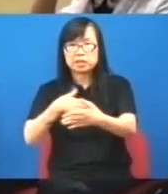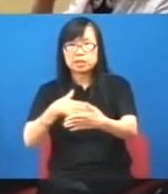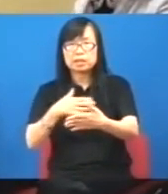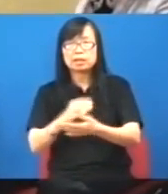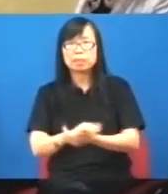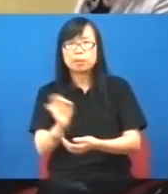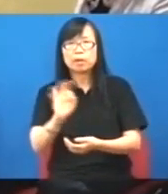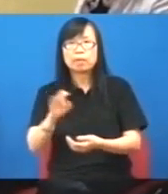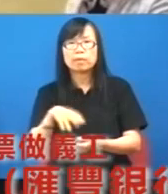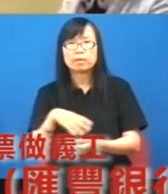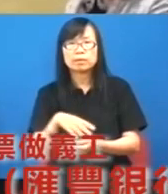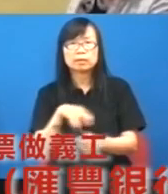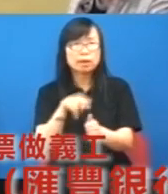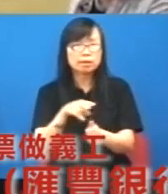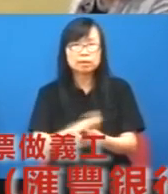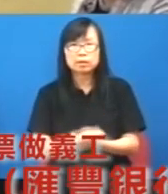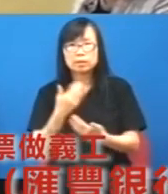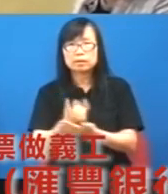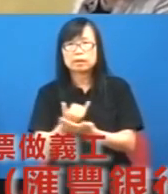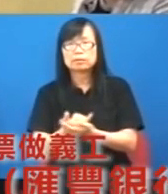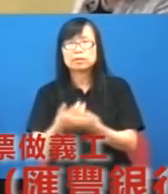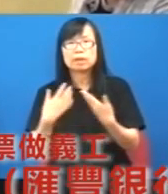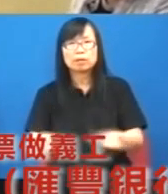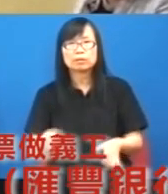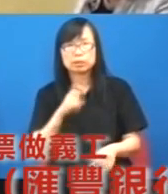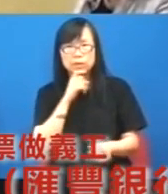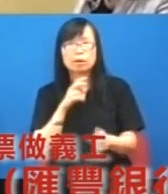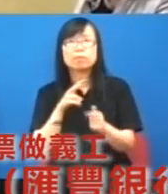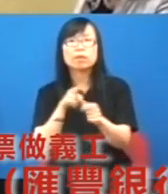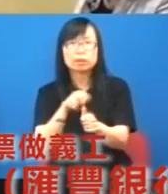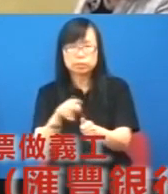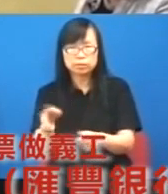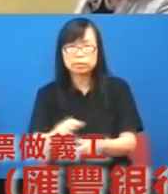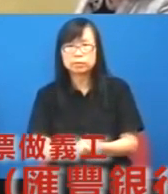後有人理佢無他嘅， 臭水啫嘛， 無他嘅，因為嗰陣時都未入得，即係入咗